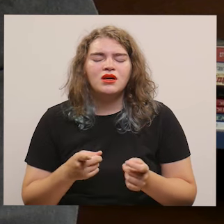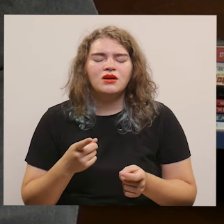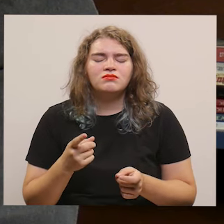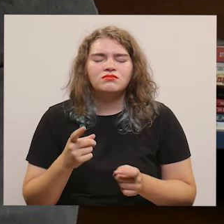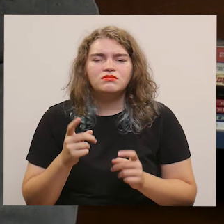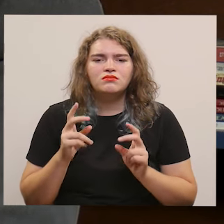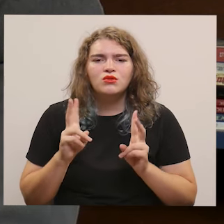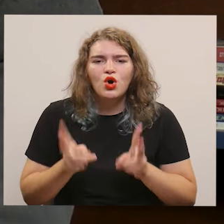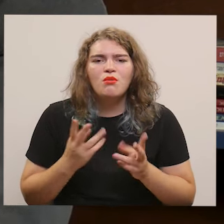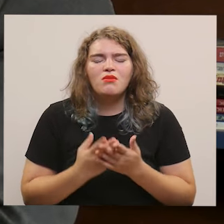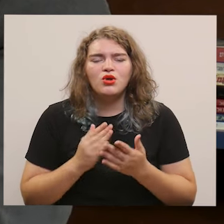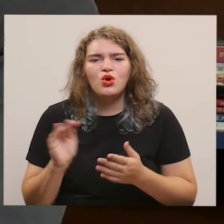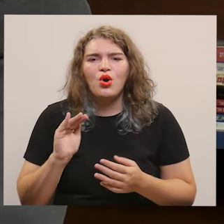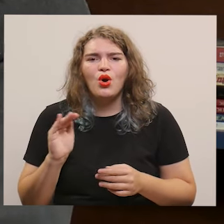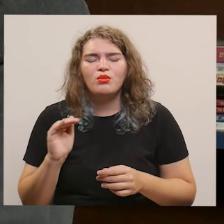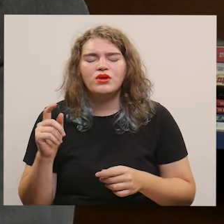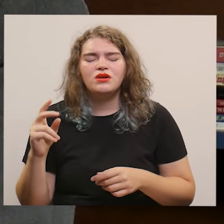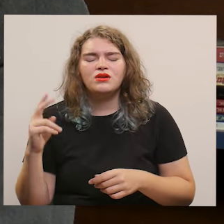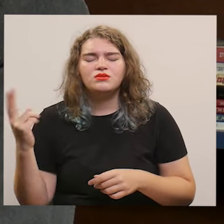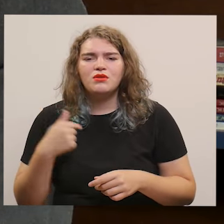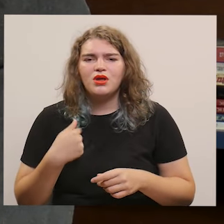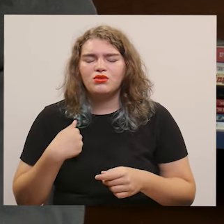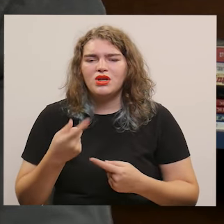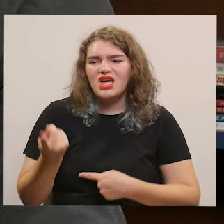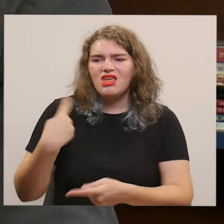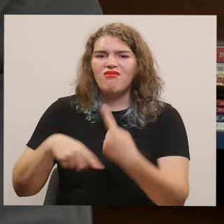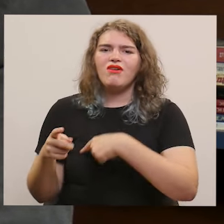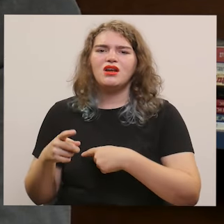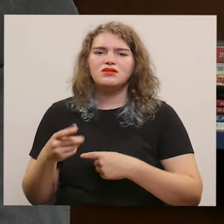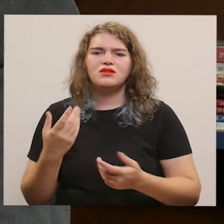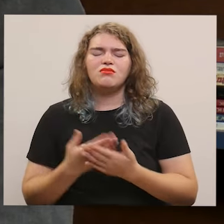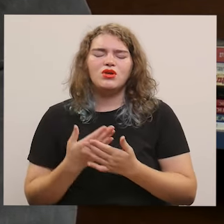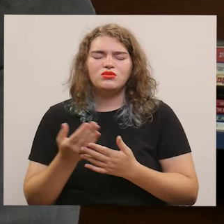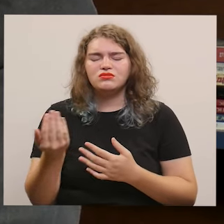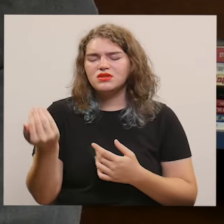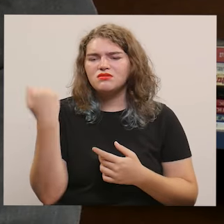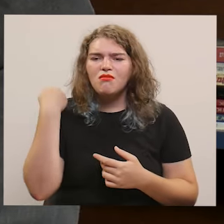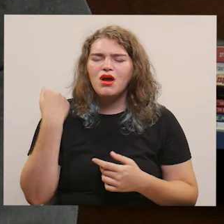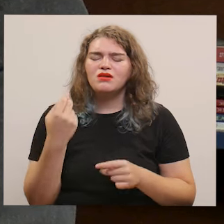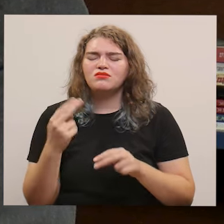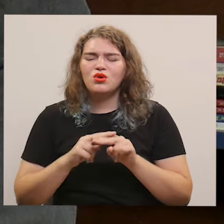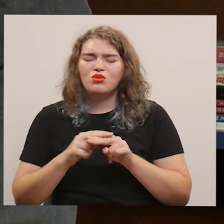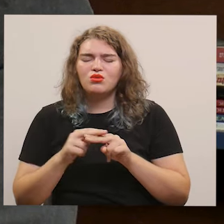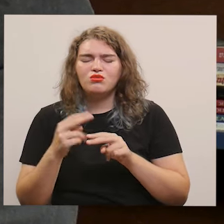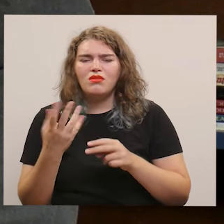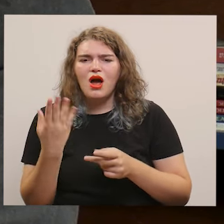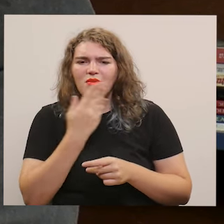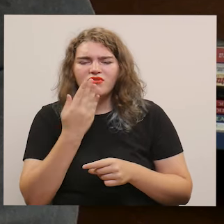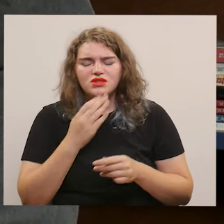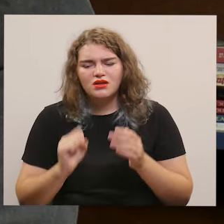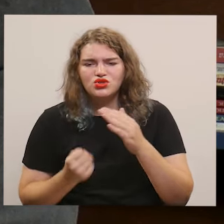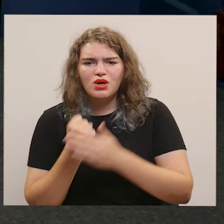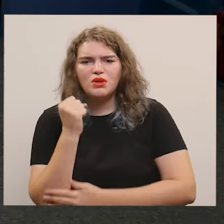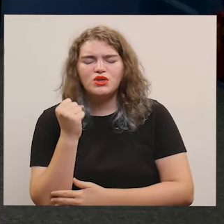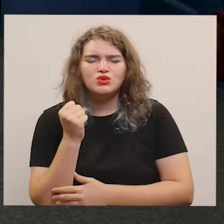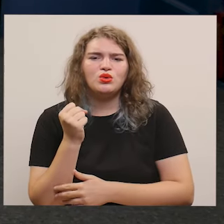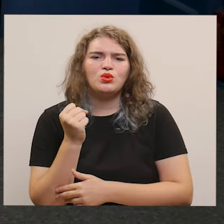de Dumnezeu. La mine era raportul invers. Și repet, datorită background-ului meu, datorită la ceea ce eu am învățat în familia